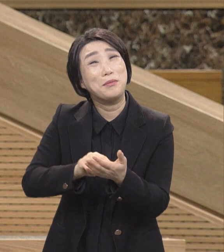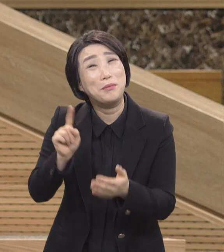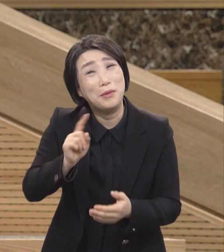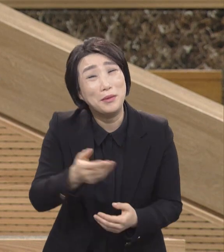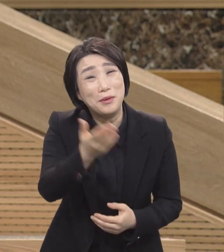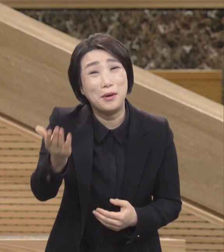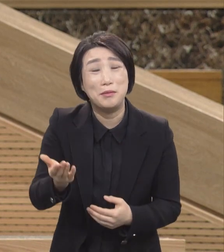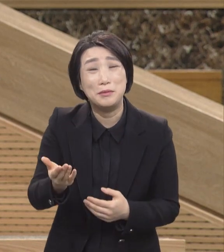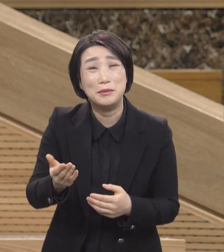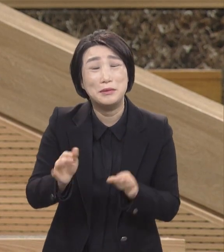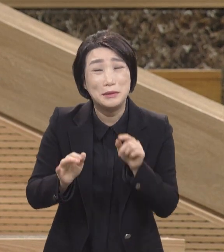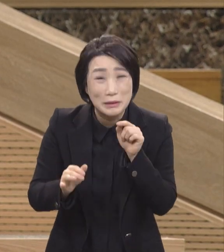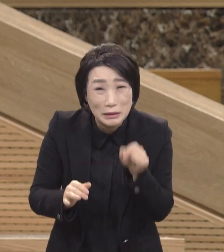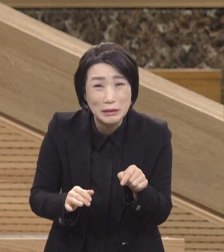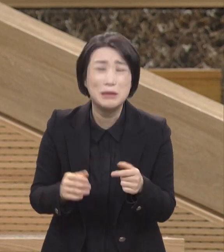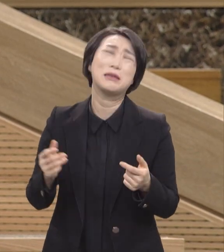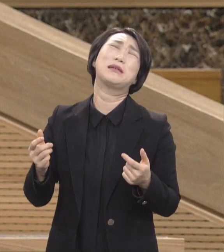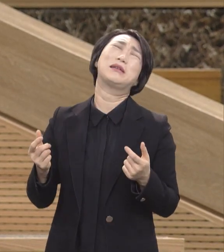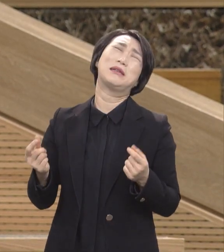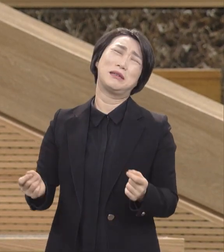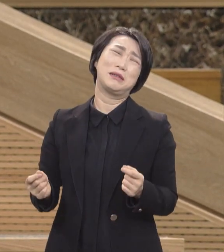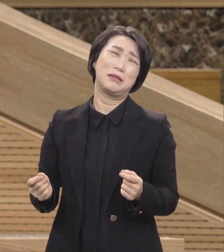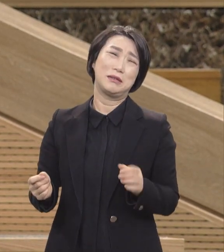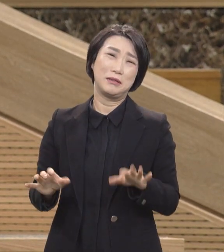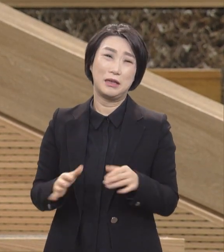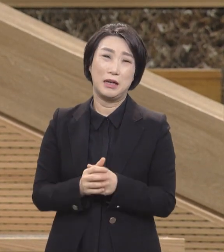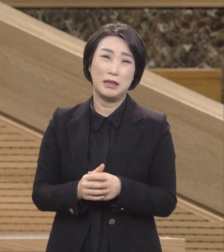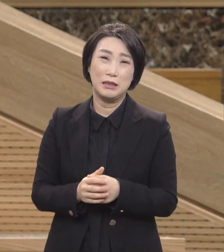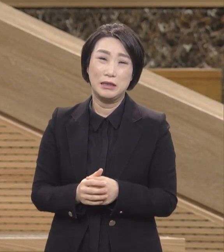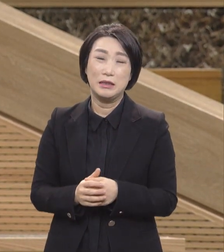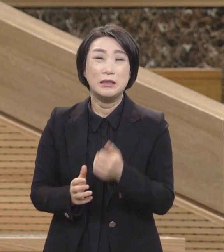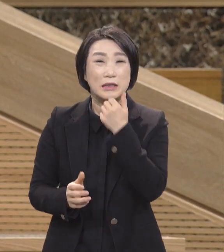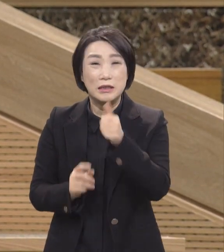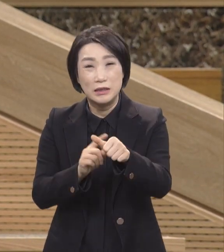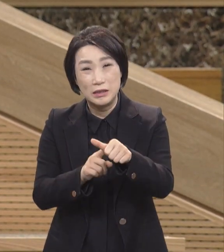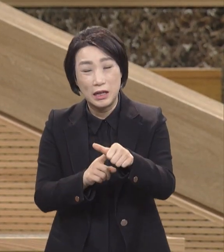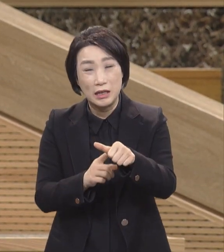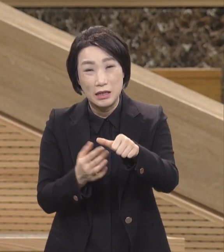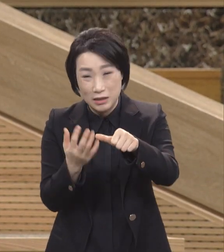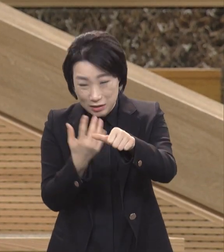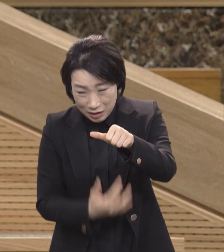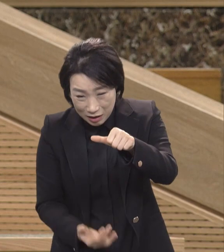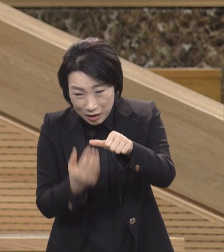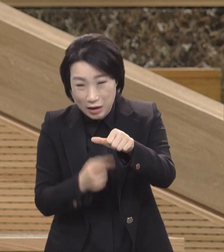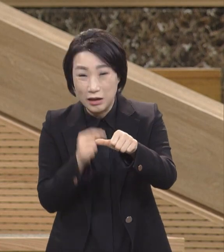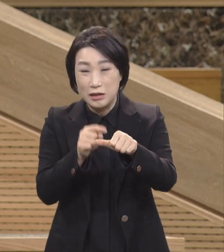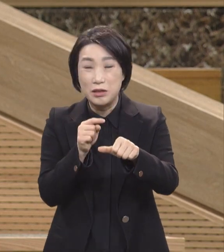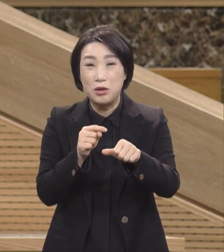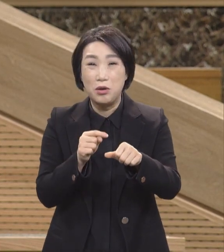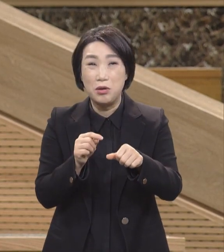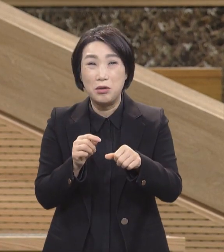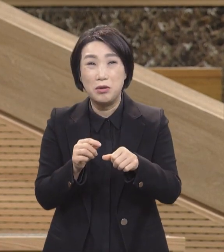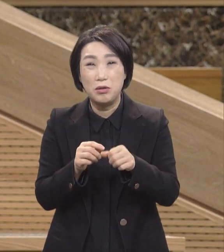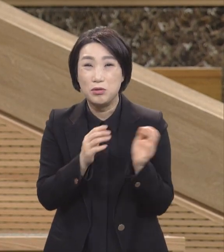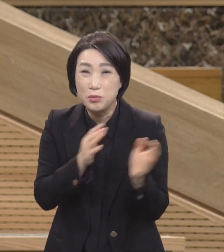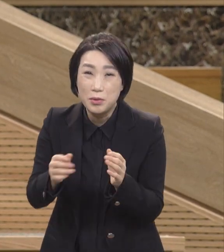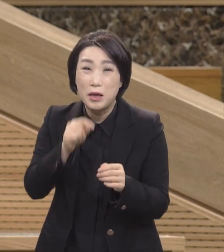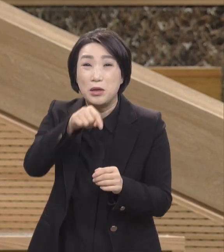그 바로 이삭이 번제로 드리려고 했던 그 현장,